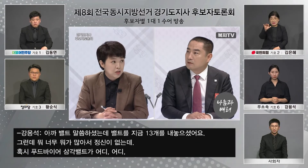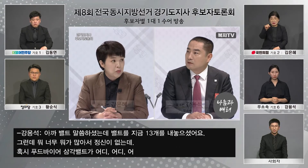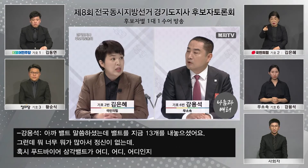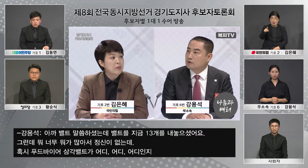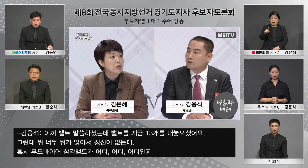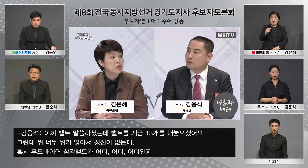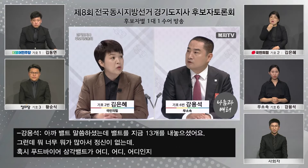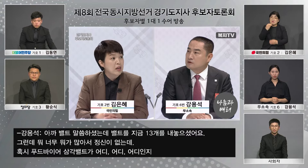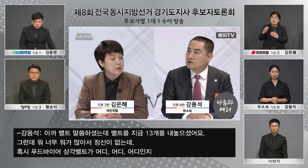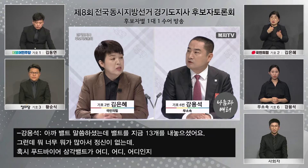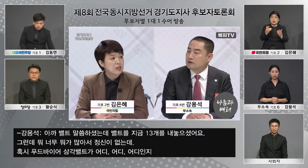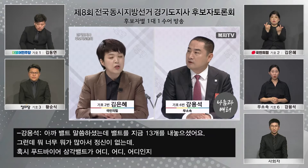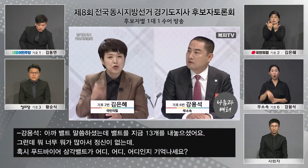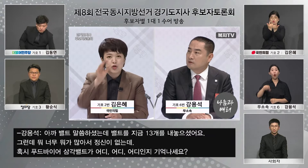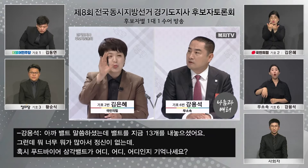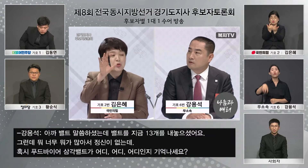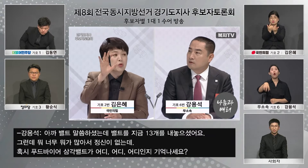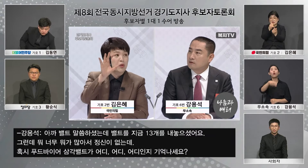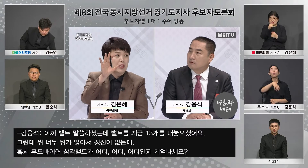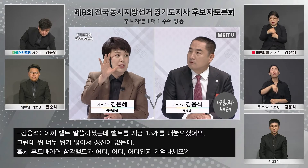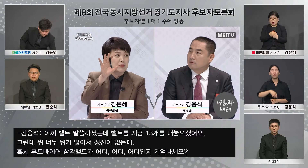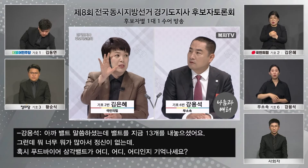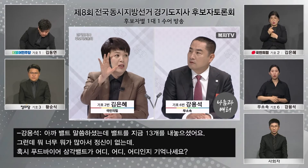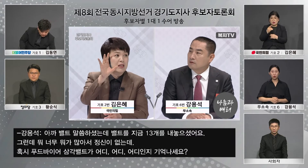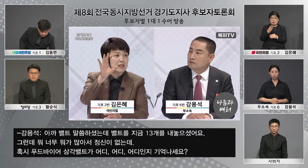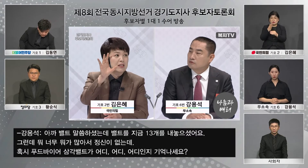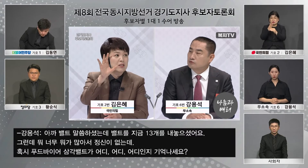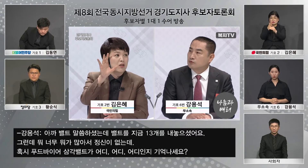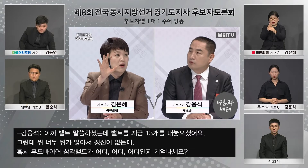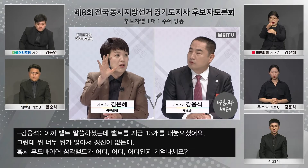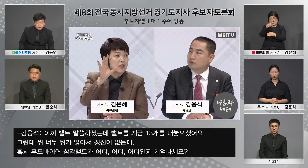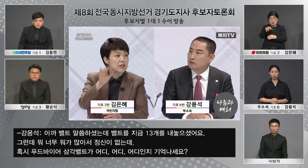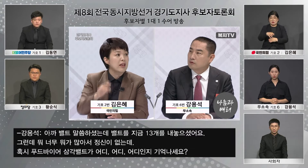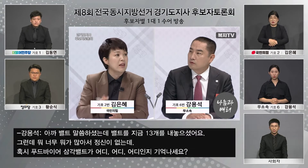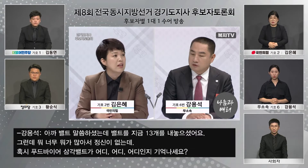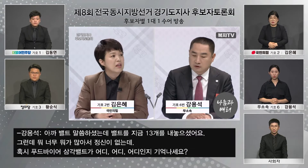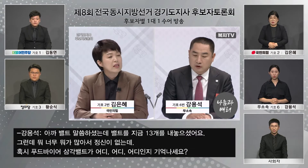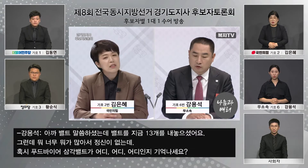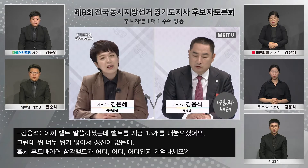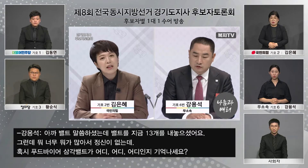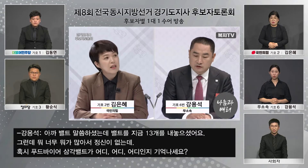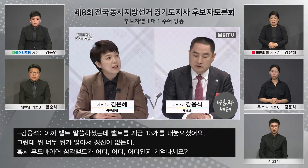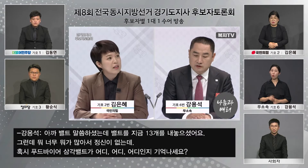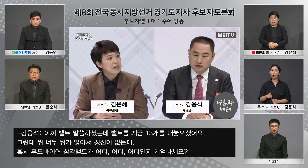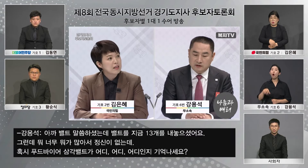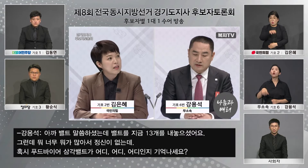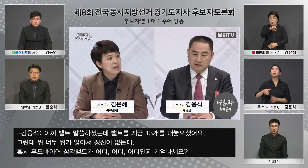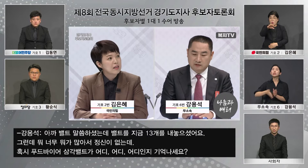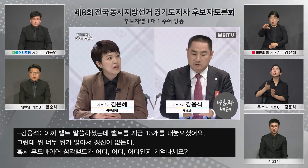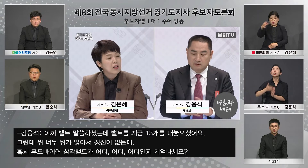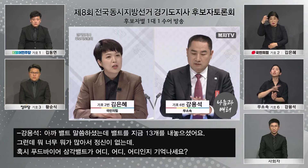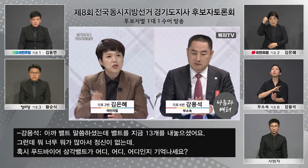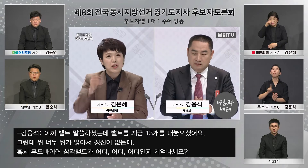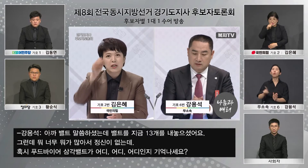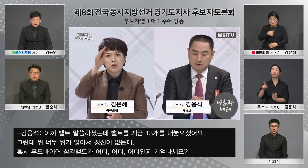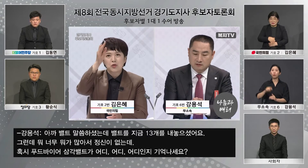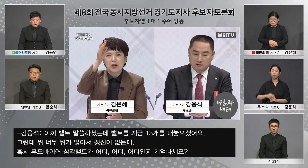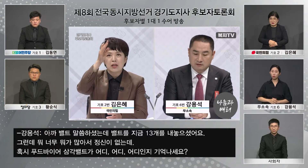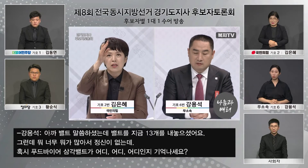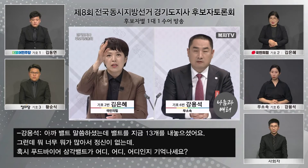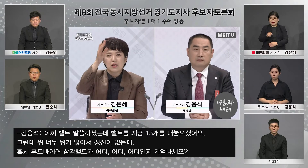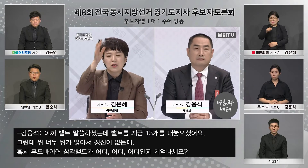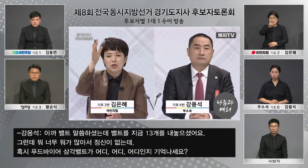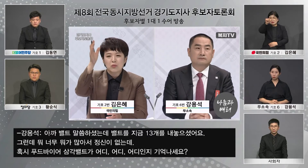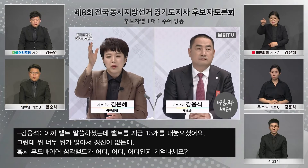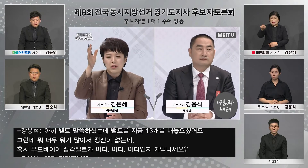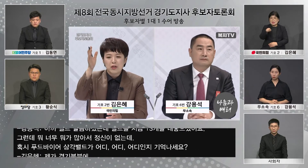내놨죠. 왜냐하면 어디 그쪽에 음식 기억나세요? 중부 쪽으로 해놨습니다. 그래서 네. 그러니까 그 어느 안에 곳인지는 기억나세요? 저희가